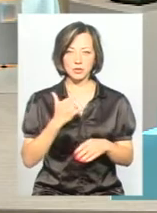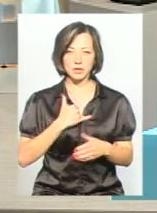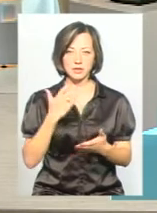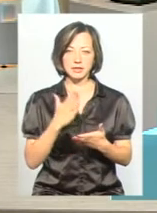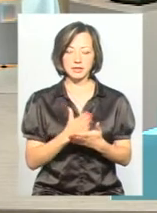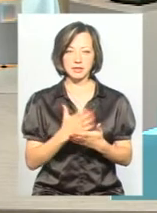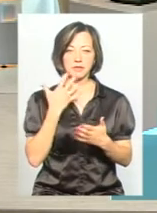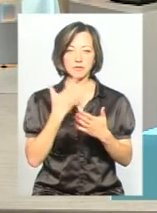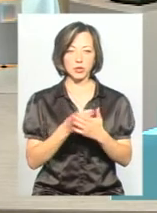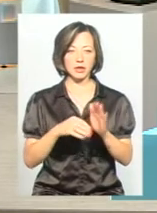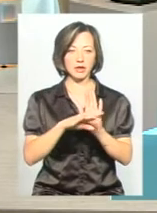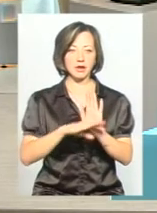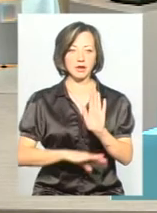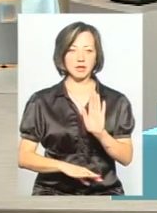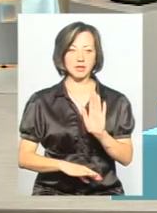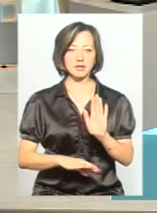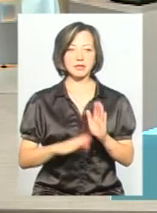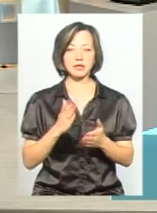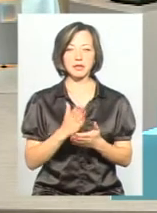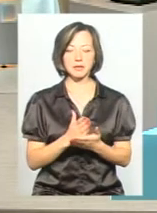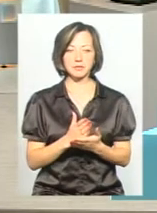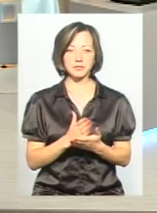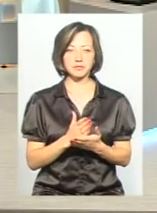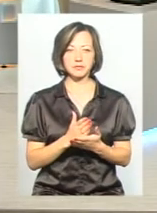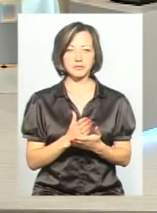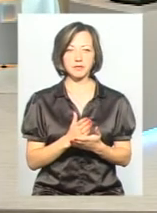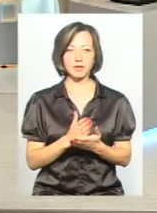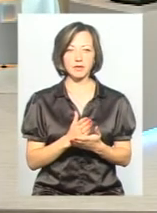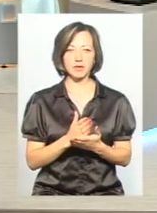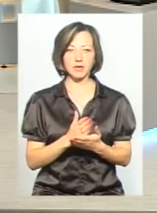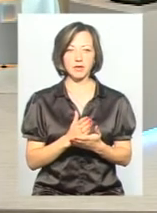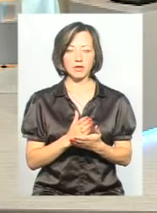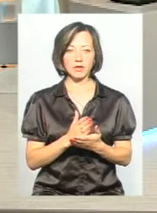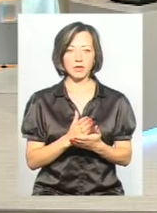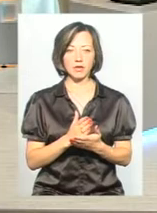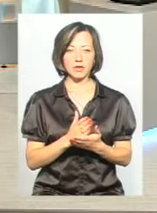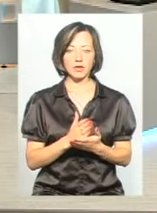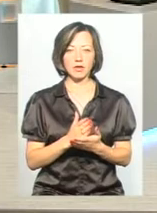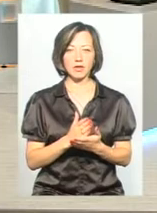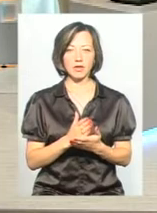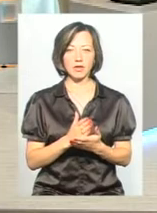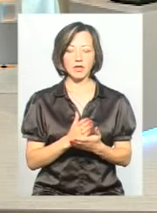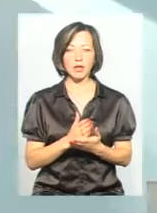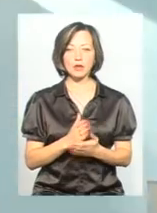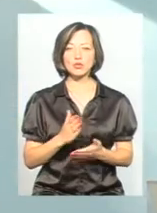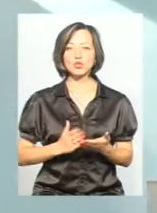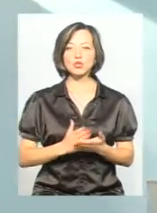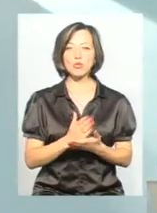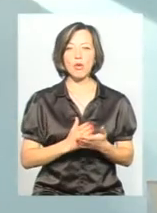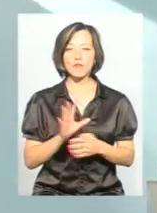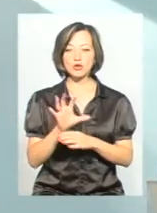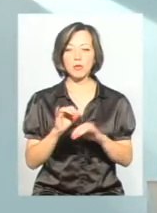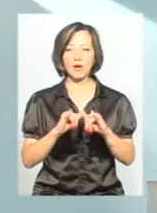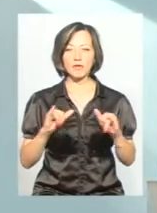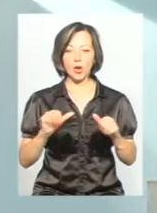свої реєстри, так? Так, кінологічний клуб України, і є ДОСАФ, службове собакініство. Тобто все